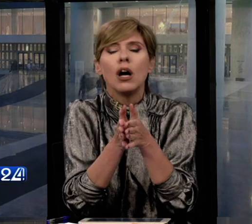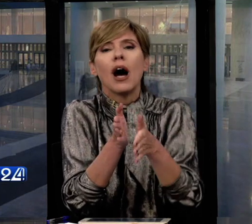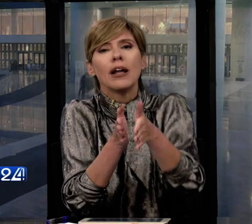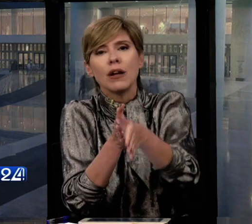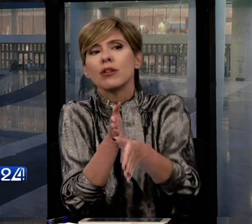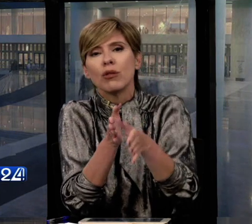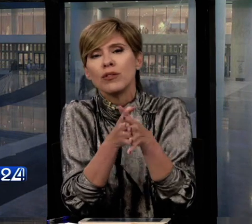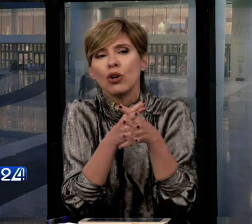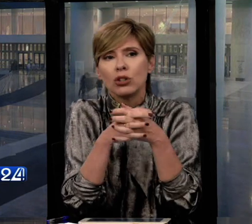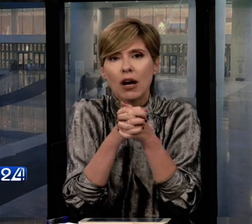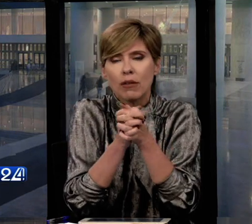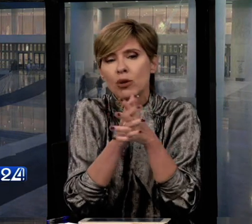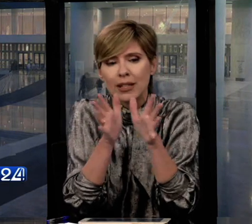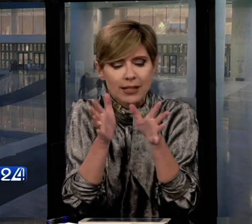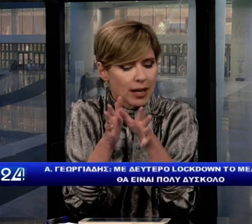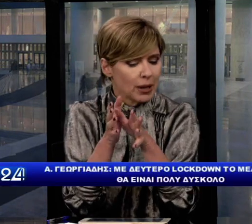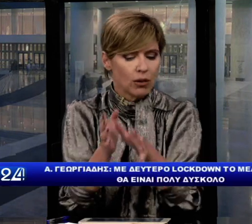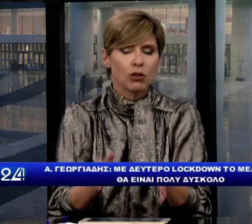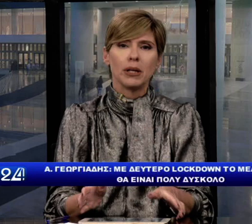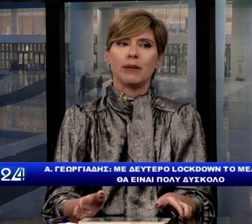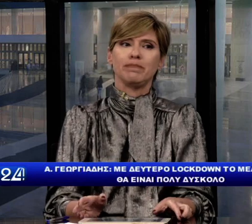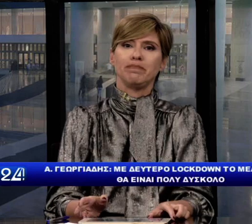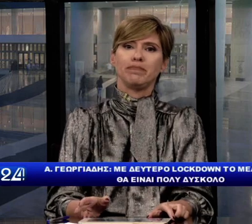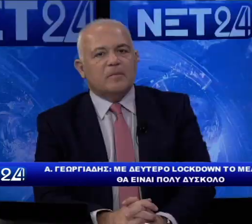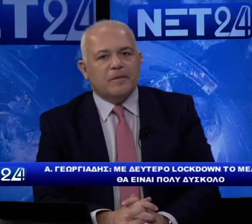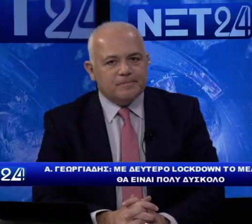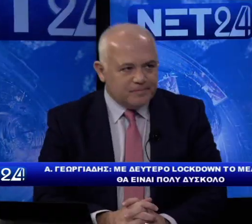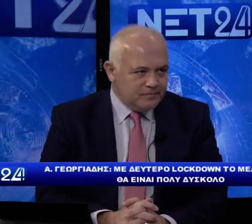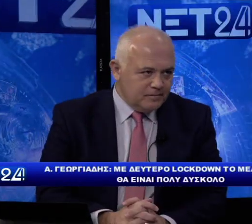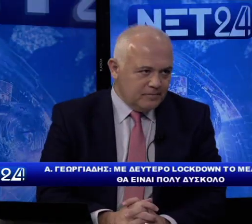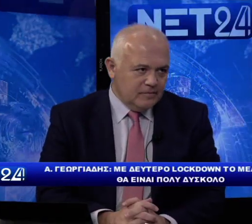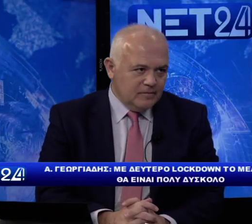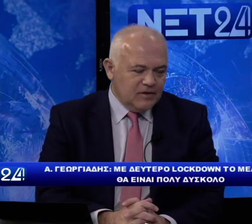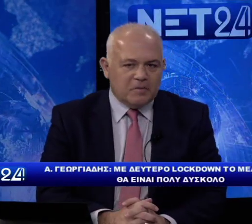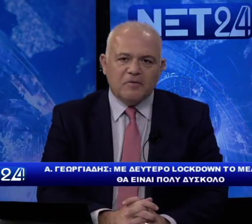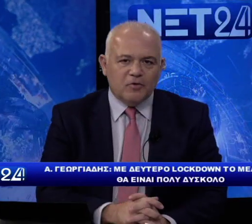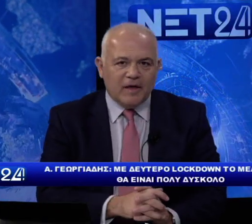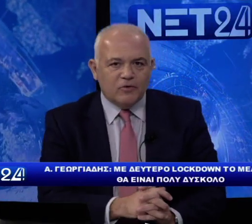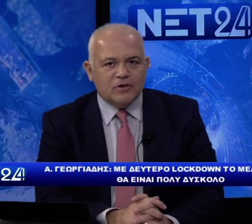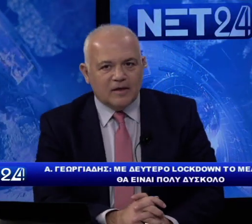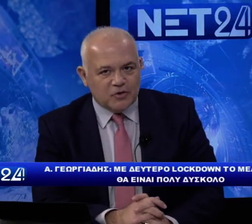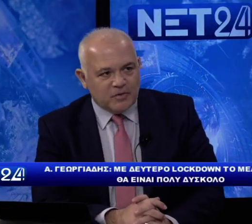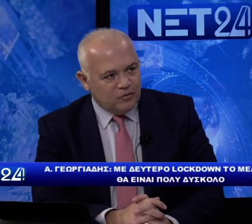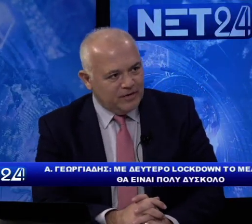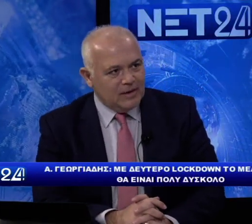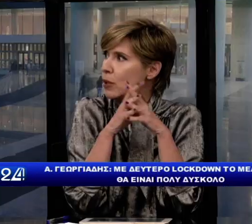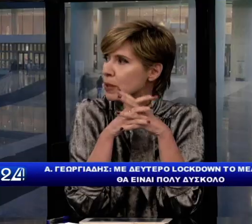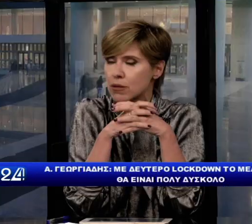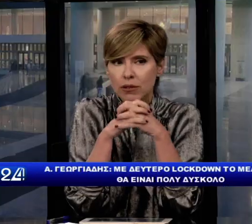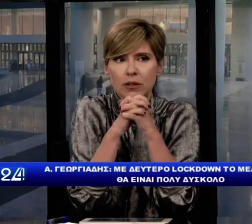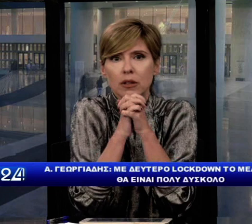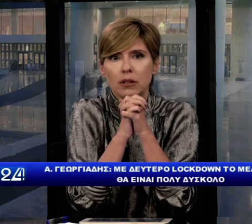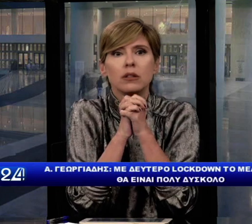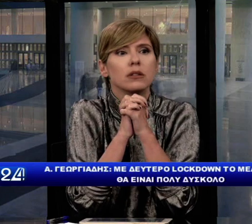λαών, αν έρθει το δεύτερο lockdown. Δεν μπορεί να αντέξει καμία οικονομία. Να κόψουμε χρήμα. Τέλος πάντων, δεν είναι αυτό διατυπώθηκε σήμερα που